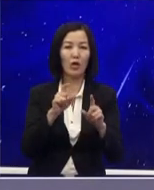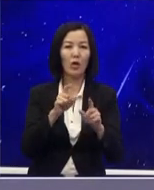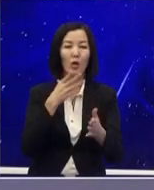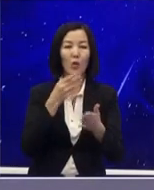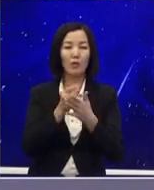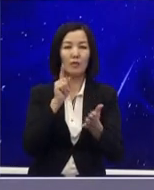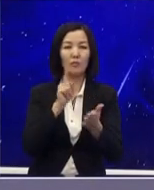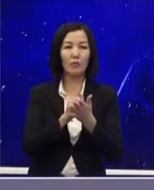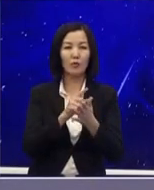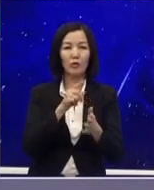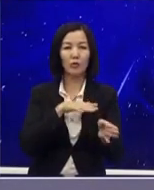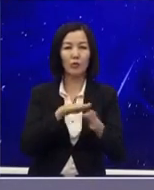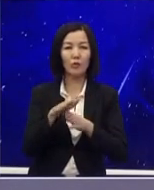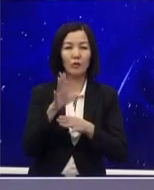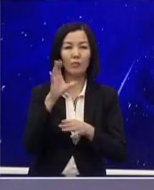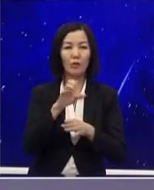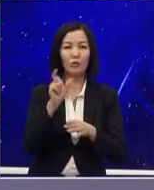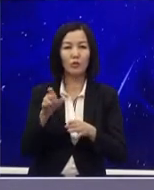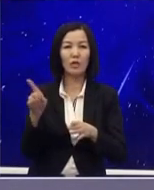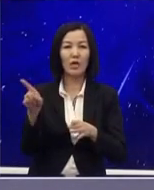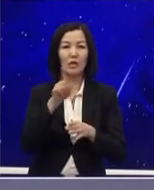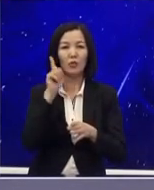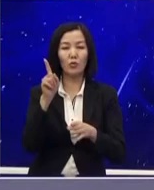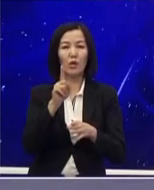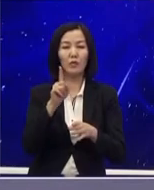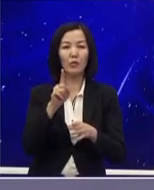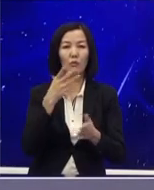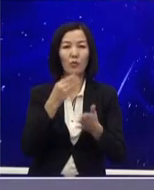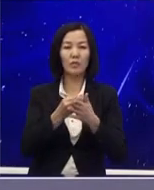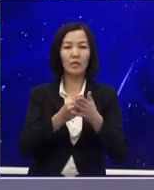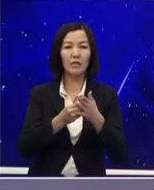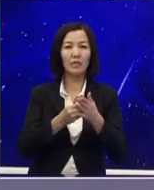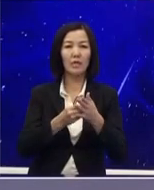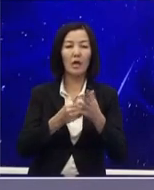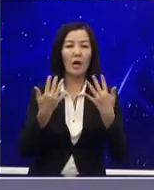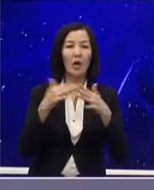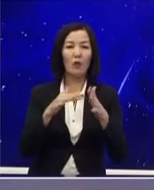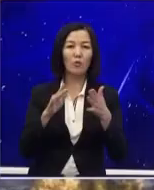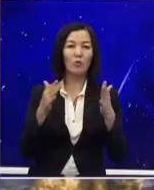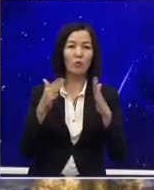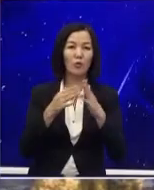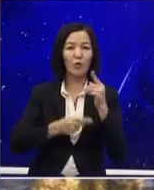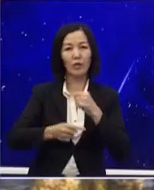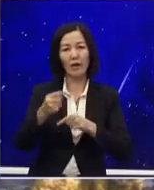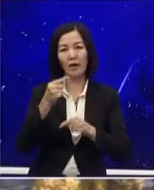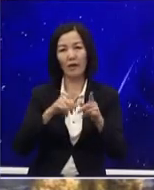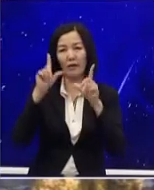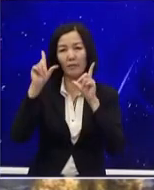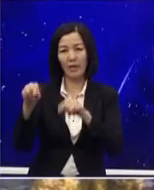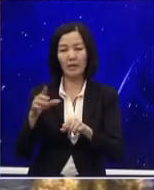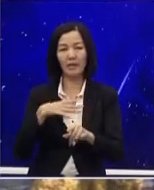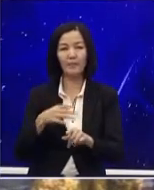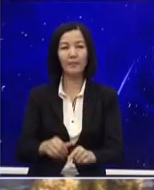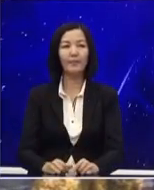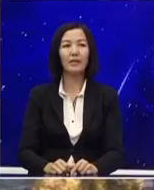өтеп, мерзімдері аяқталған 500-ден аса жас десантшы туған елдеріне қайтты. Жауынгерлік тумен қоштасу